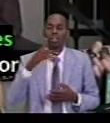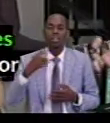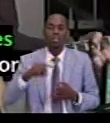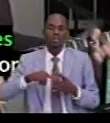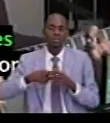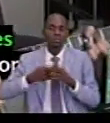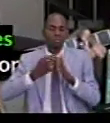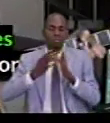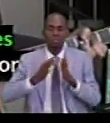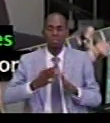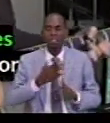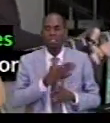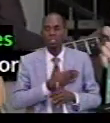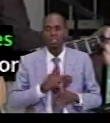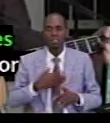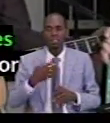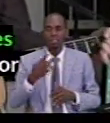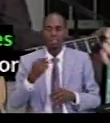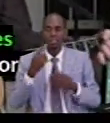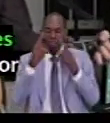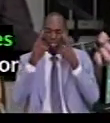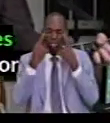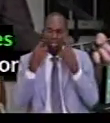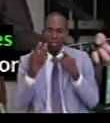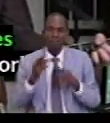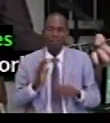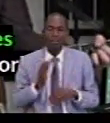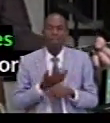l'auteur, le cri de nos victoires.